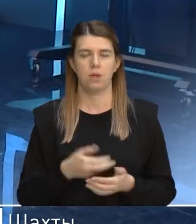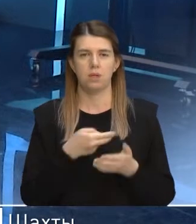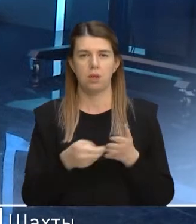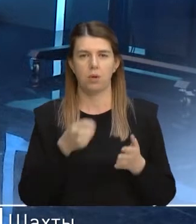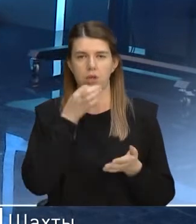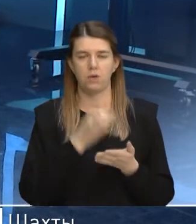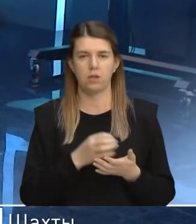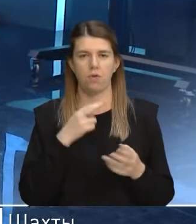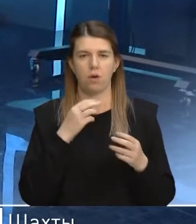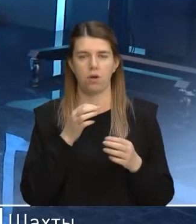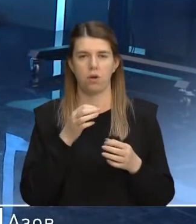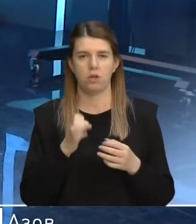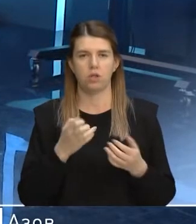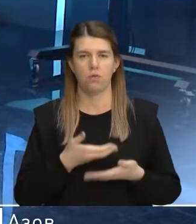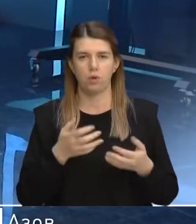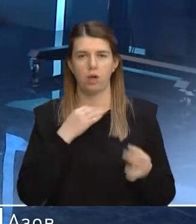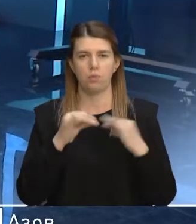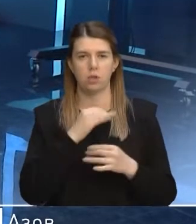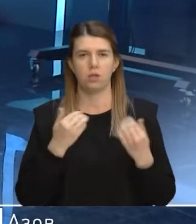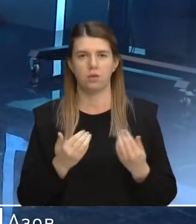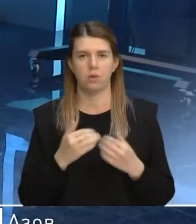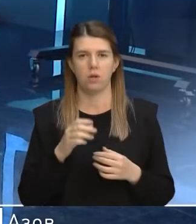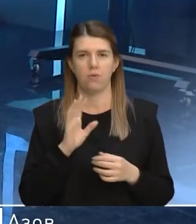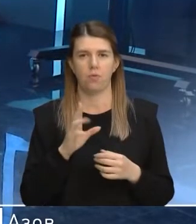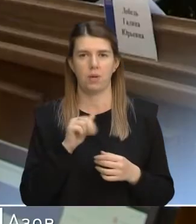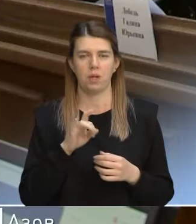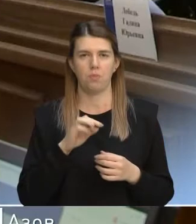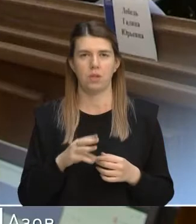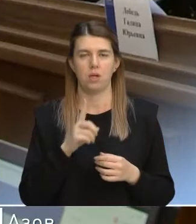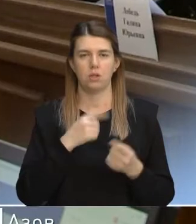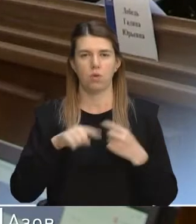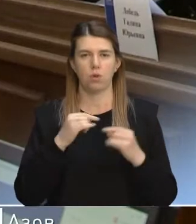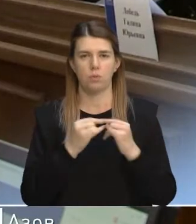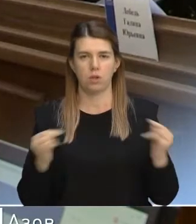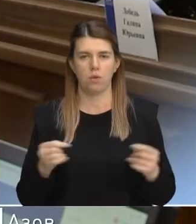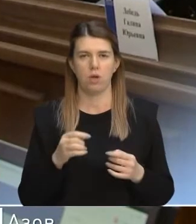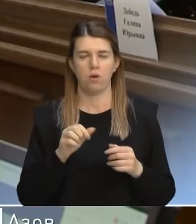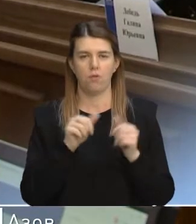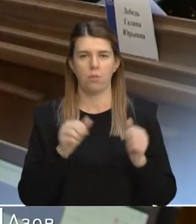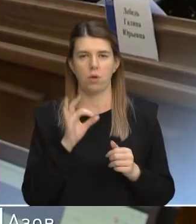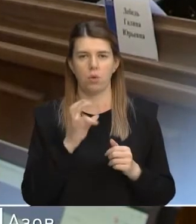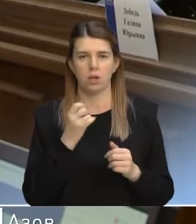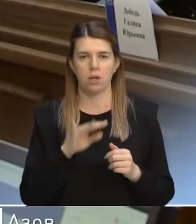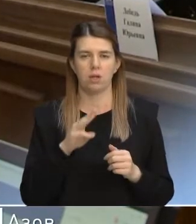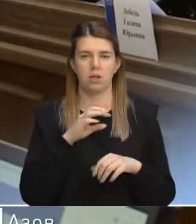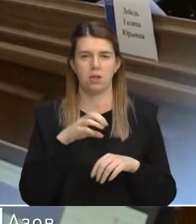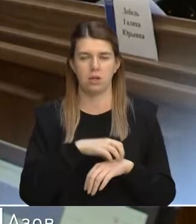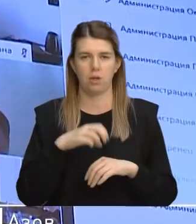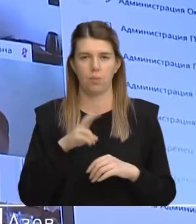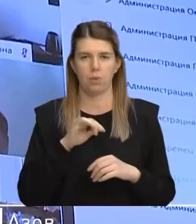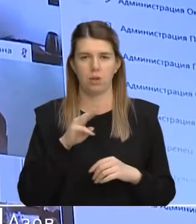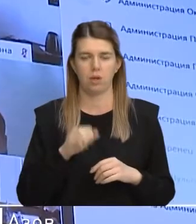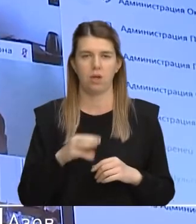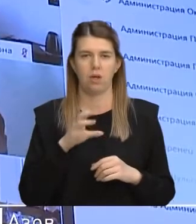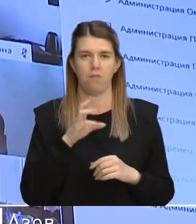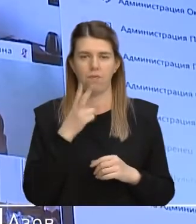Тему ответственного обращения с животными обсуждали сегодня в донском парламенте. За круглым столом в формате онлайн депутаты, представители